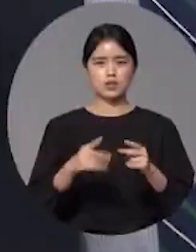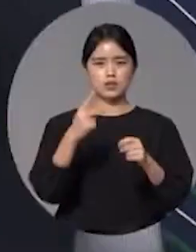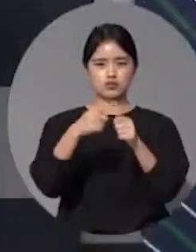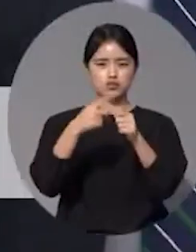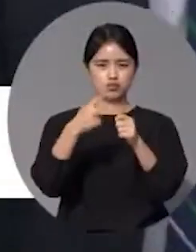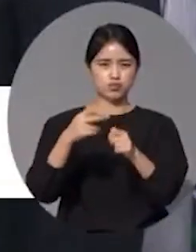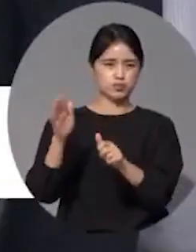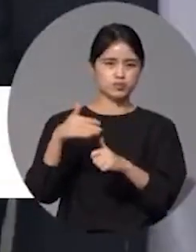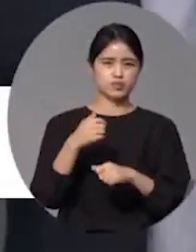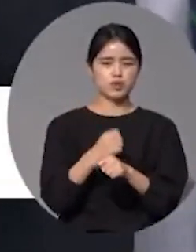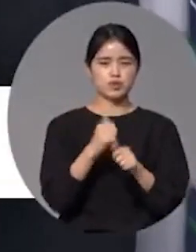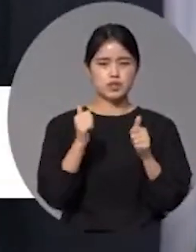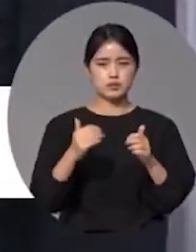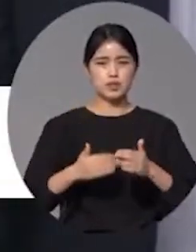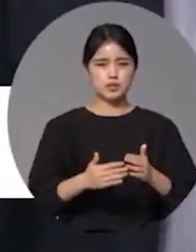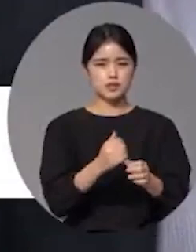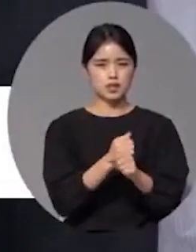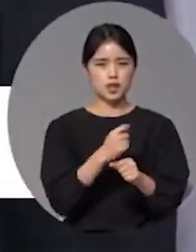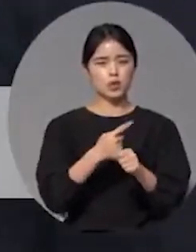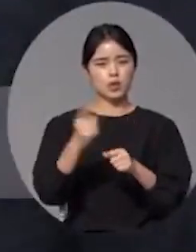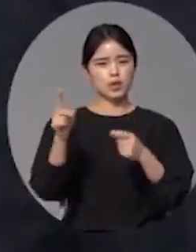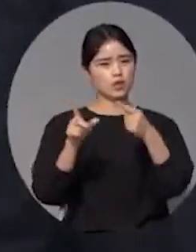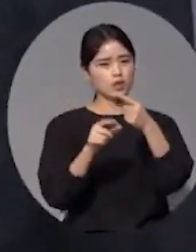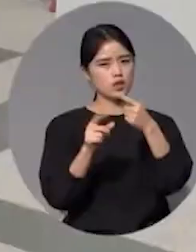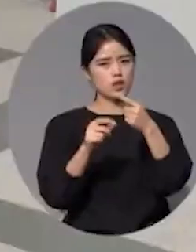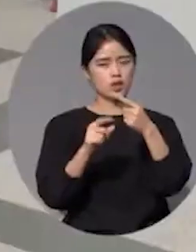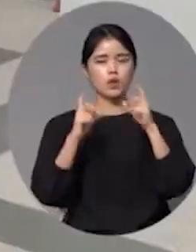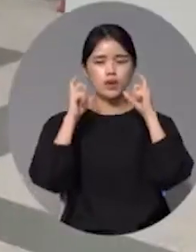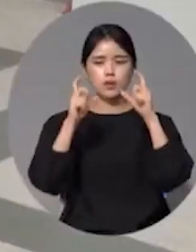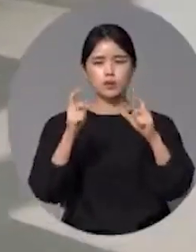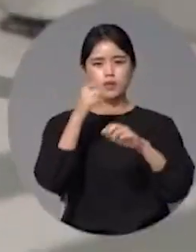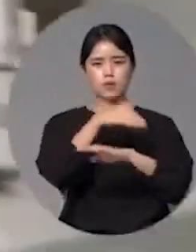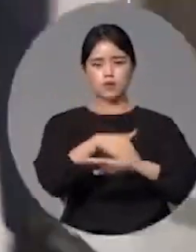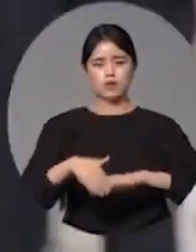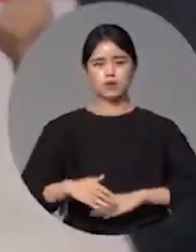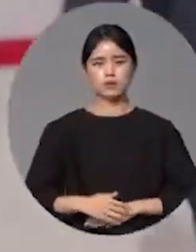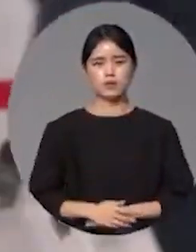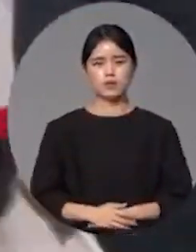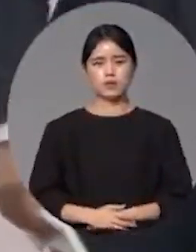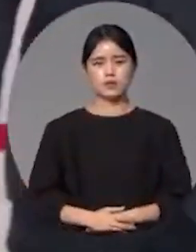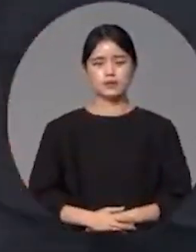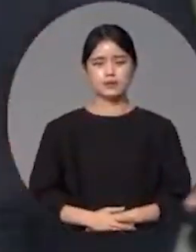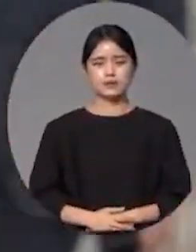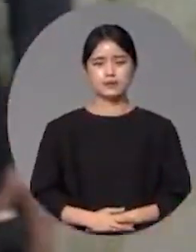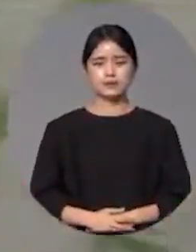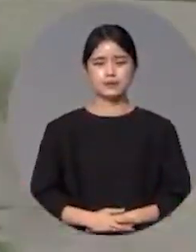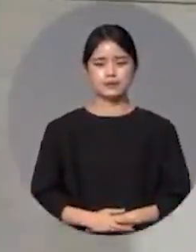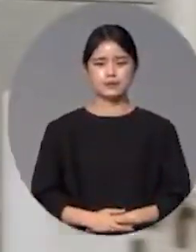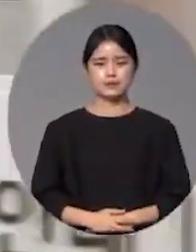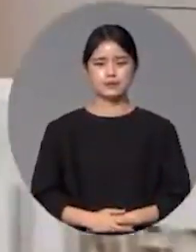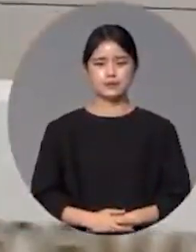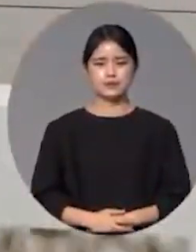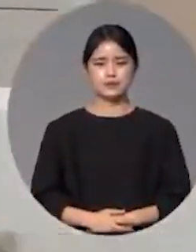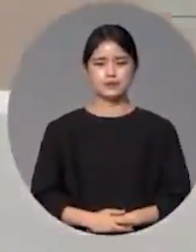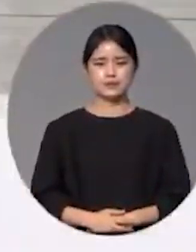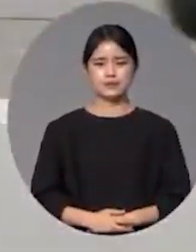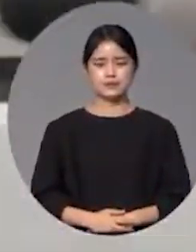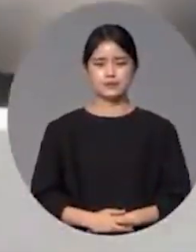불러 재판을 진행한 뒤 내년 1월에 성공한다는 계획이야 mbc 뉴스 조수영 비약